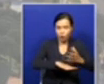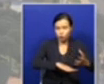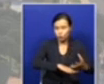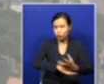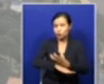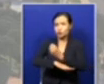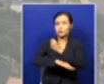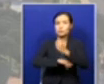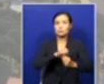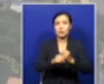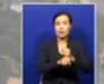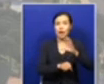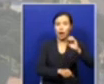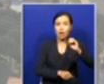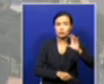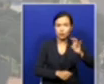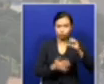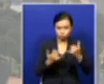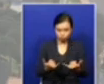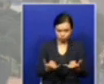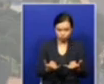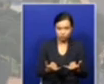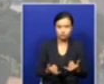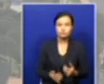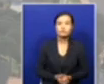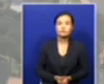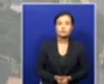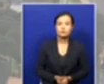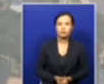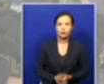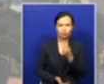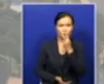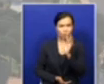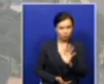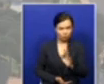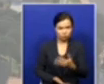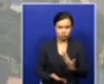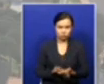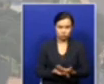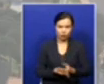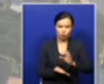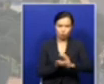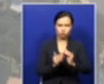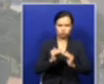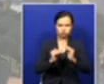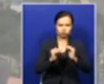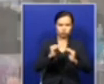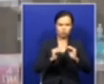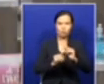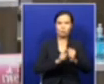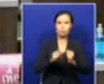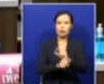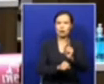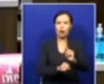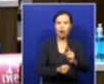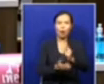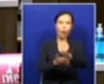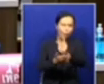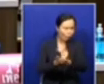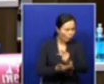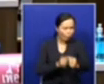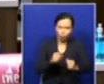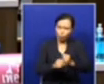จมาปี57จนถึงปัจจุบันเนี่ยท่านประธานครับผมยังไม่เห็นเลยนะครับว่าทำงบประมาณแบบสมดุลปีไหนกู้ทุกปี